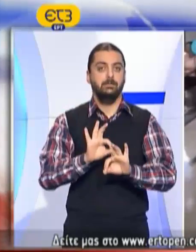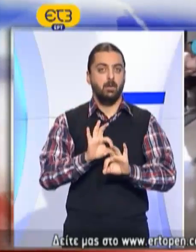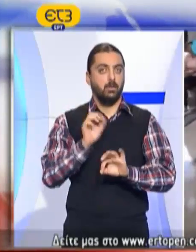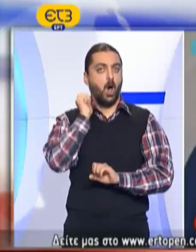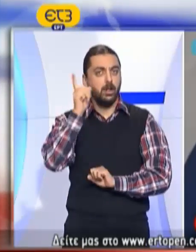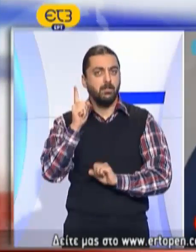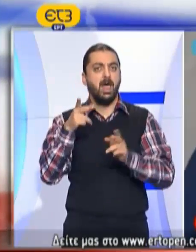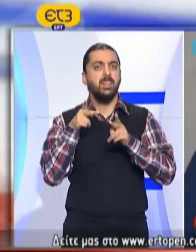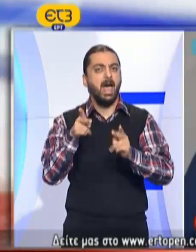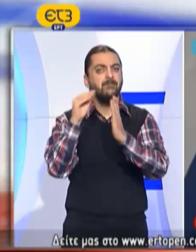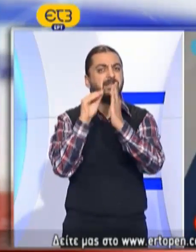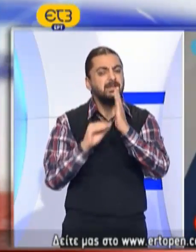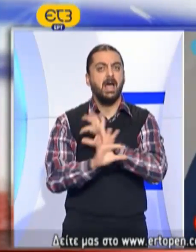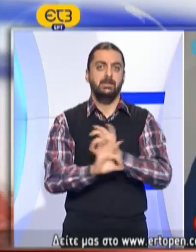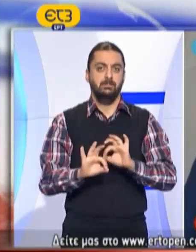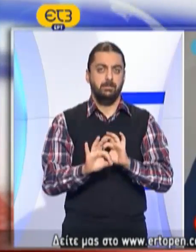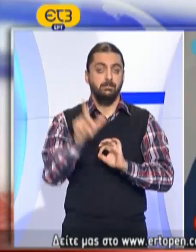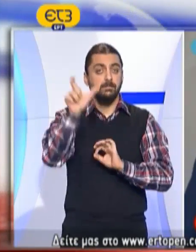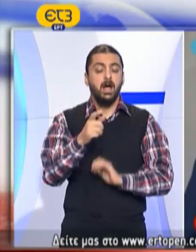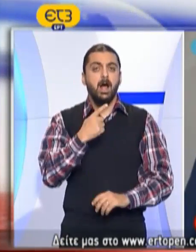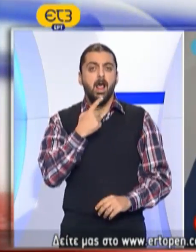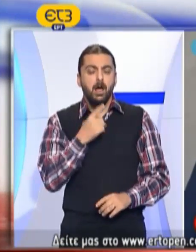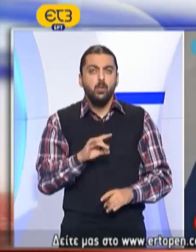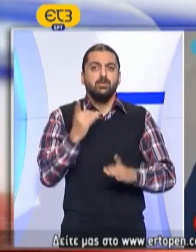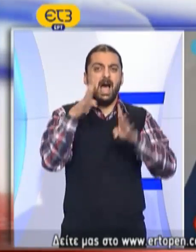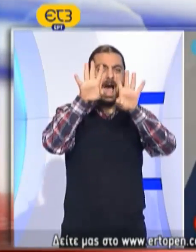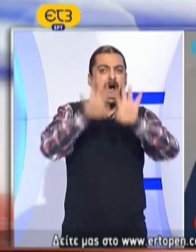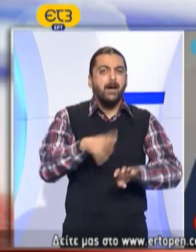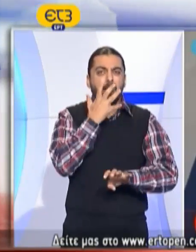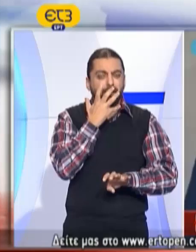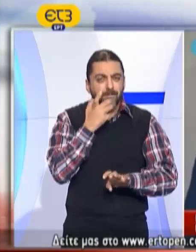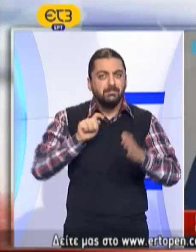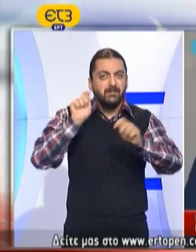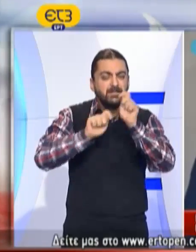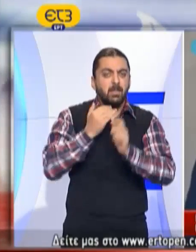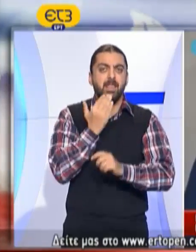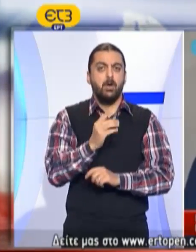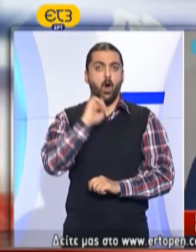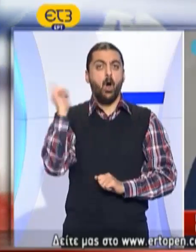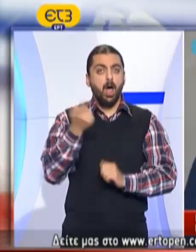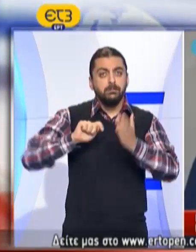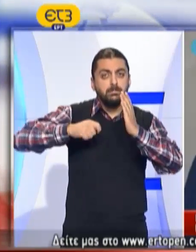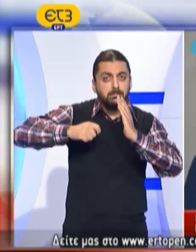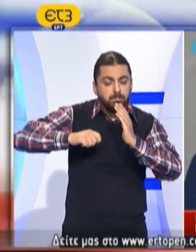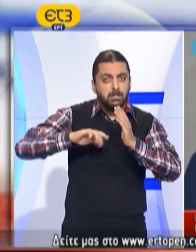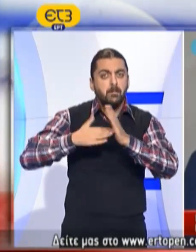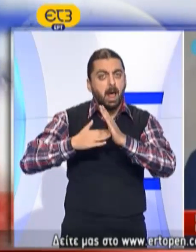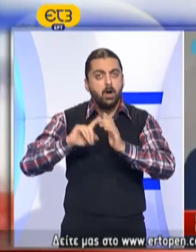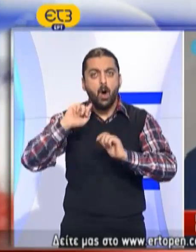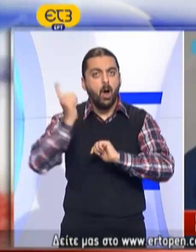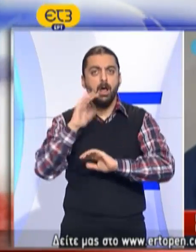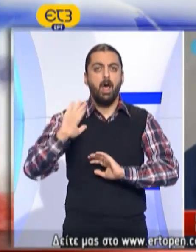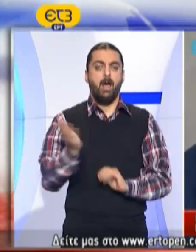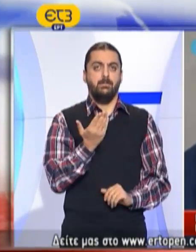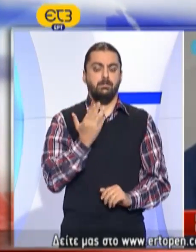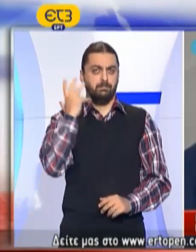ονόματα. Ούτε ένα καλοριφέρ δεν θα μπορούμε να φτιάξουμε, διότι έχουν φύγει όλη η τεχνική, όλο το τεχνικό συνεργείο, όλο το τεχνικό προσωπικό. Μπορεί να